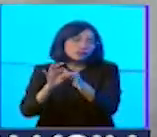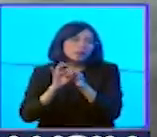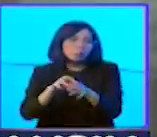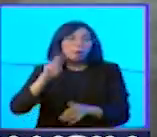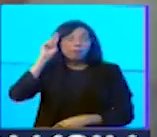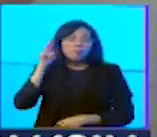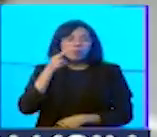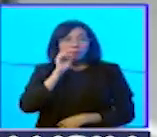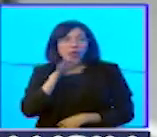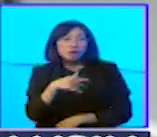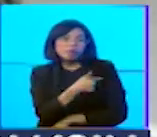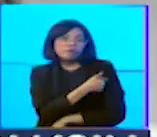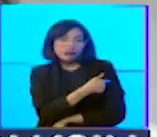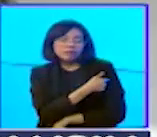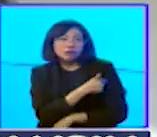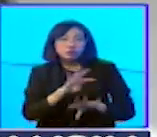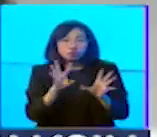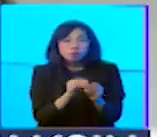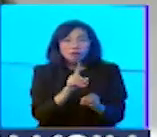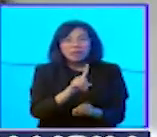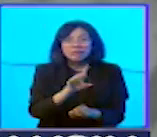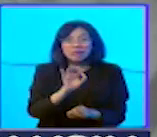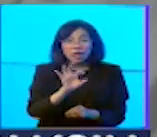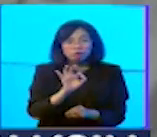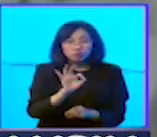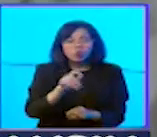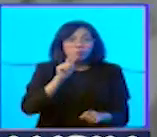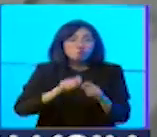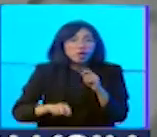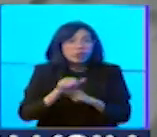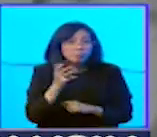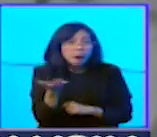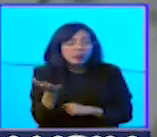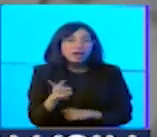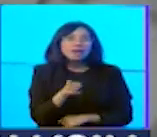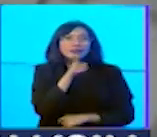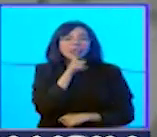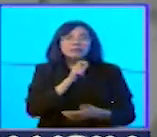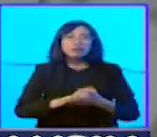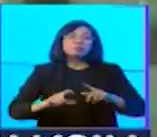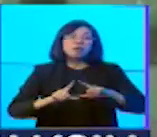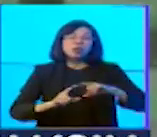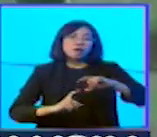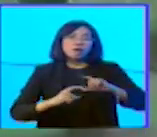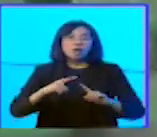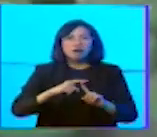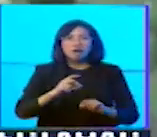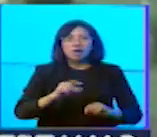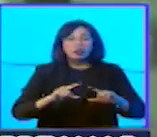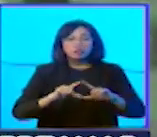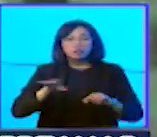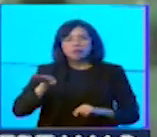Pemerintah mengamankan 100 juta dosis kandidat vaksin COVID-19 buatan perusahaan farmasi Inggris AstraZeneca. Tahap pertama pengiriman